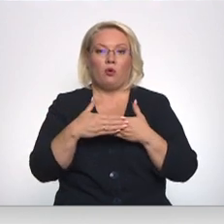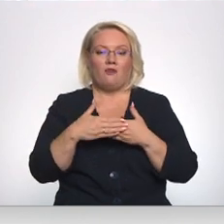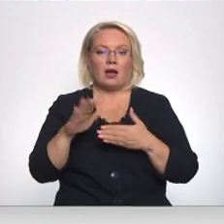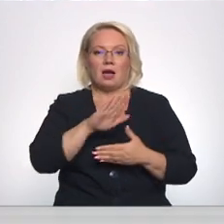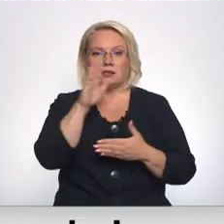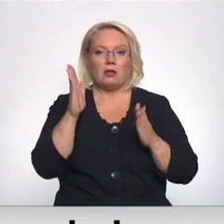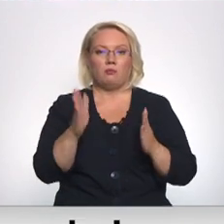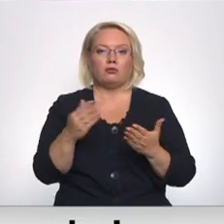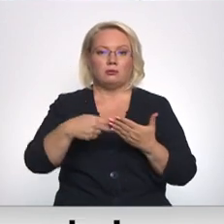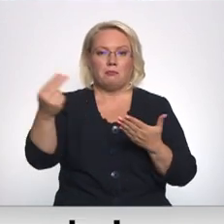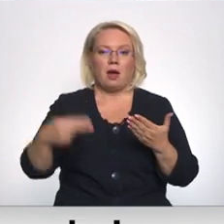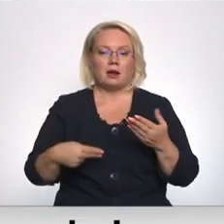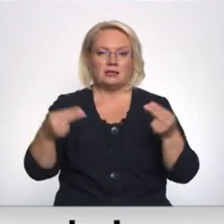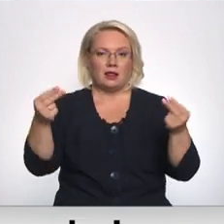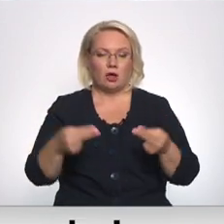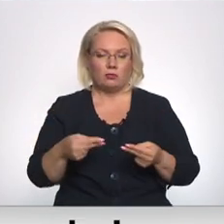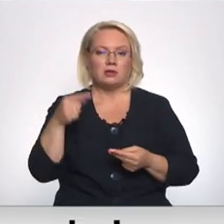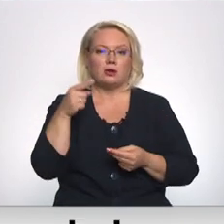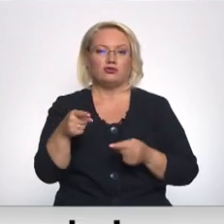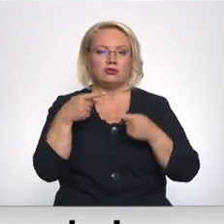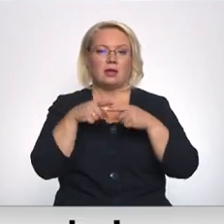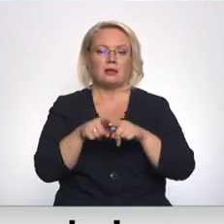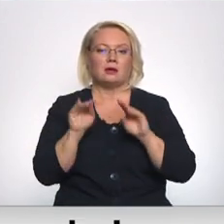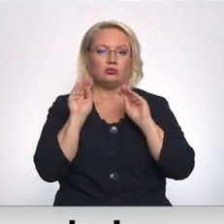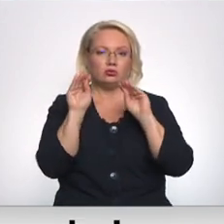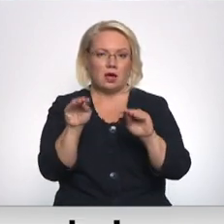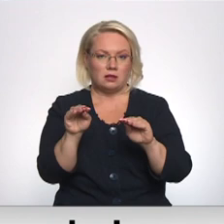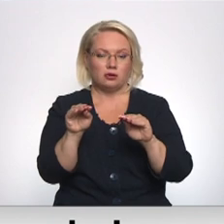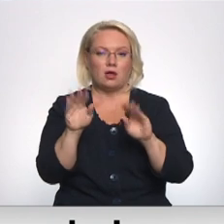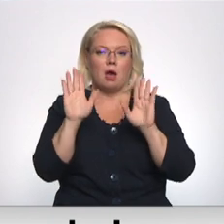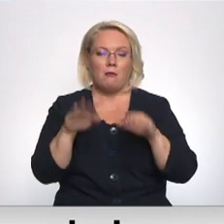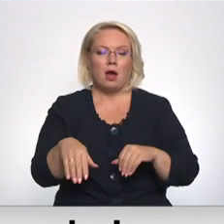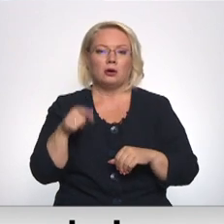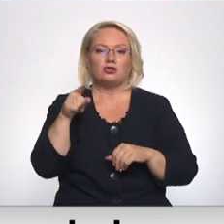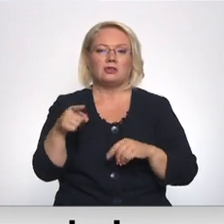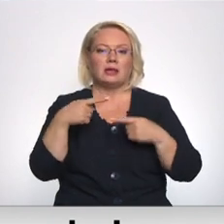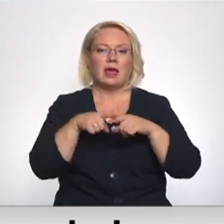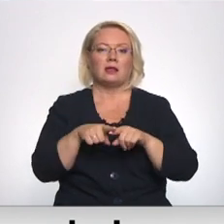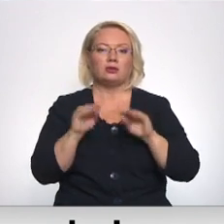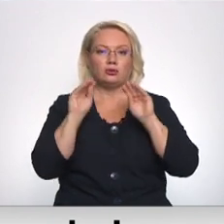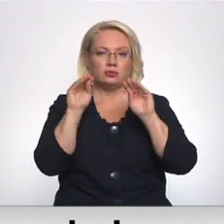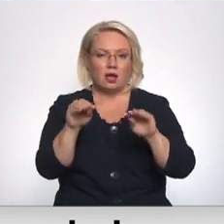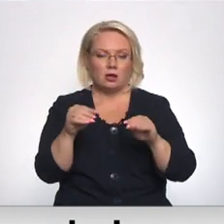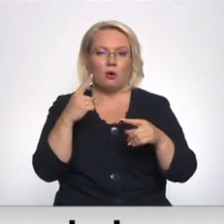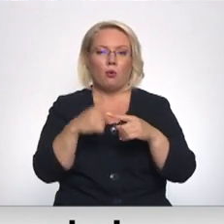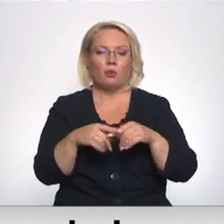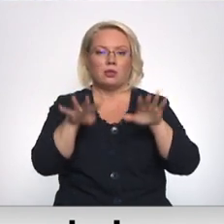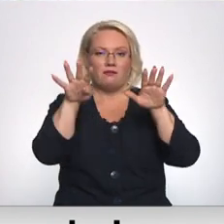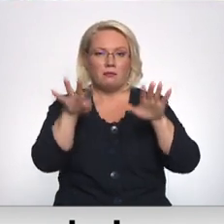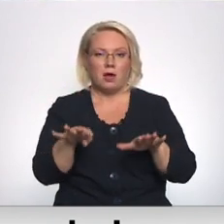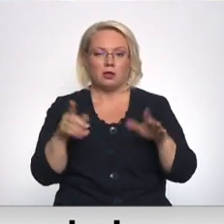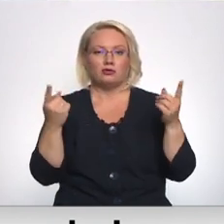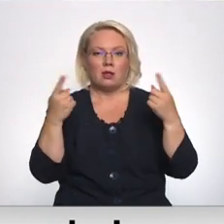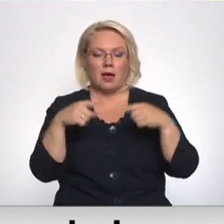parakstīts līgums ar šīs te aparatūras uzstādīšanu, par šīs aparatūras uzstādīšanu, un 9 mēnešu